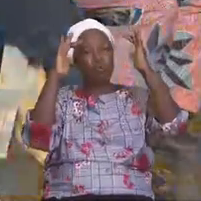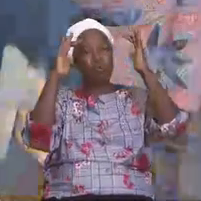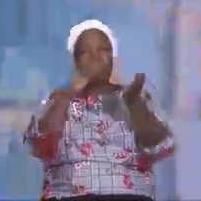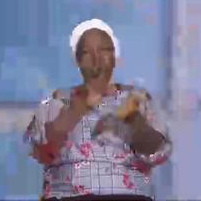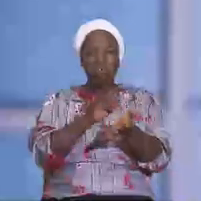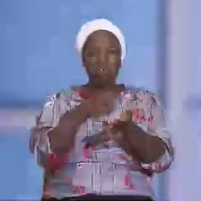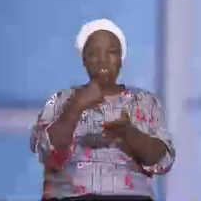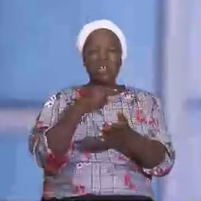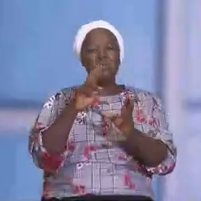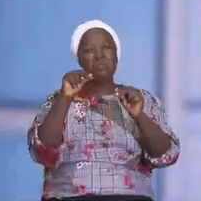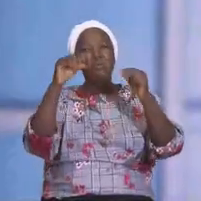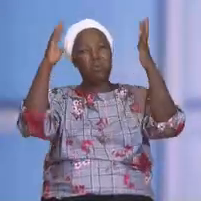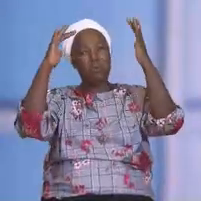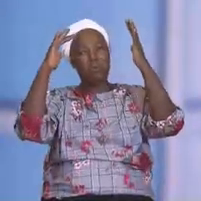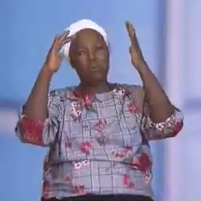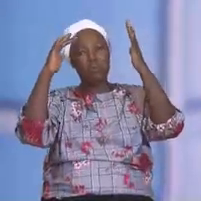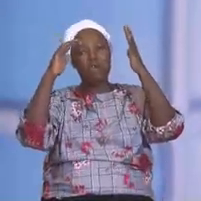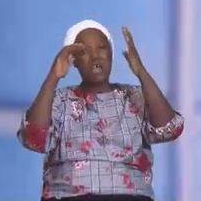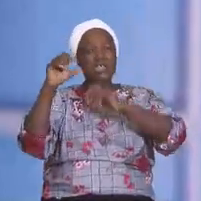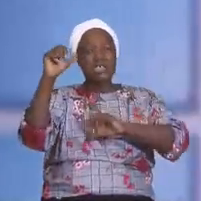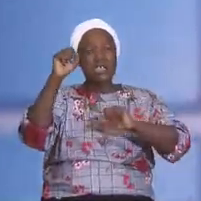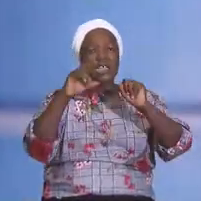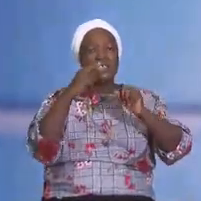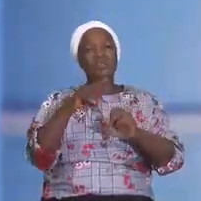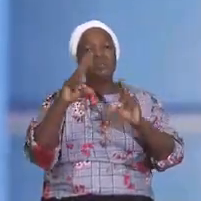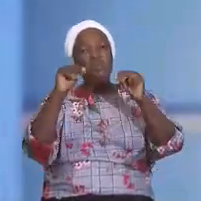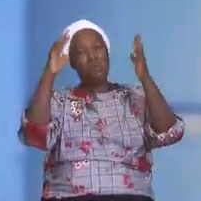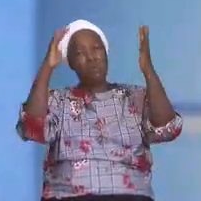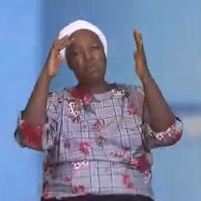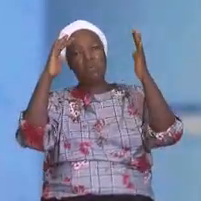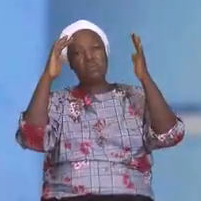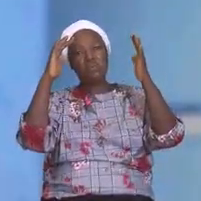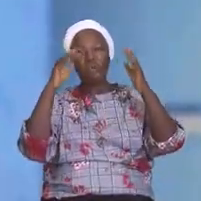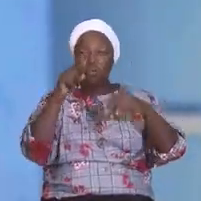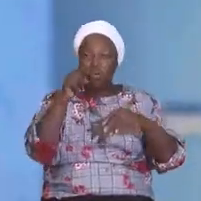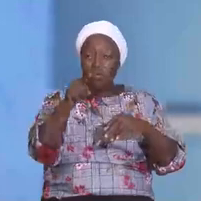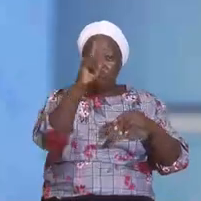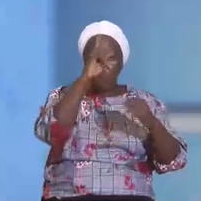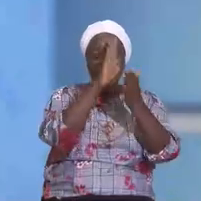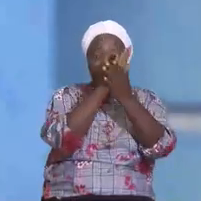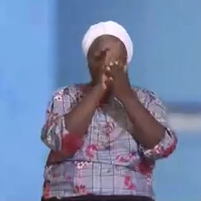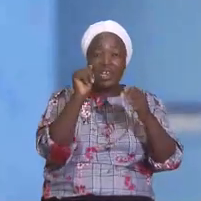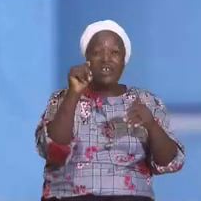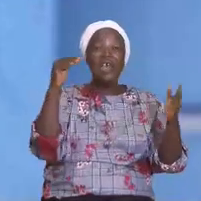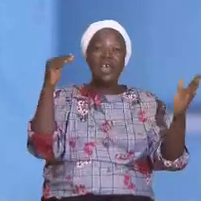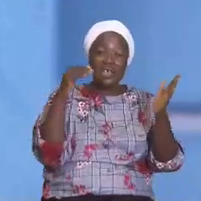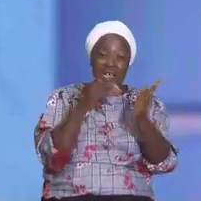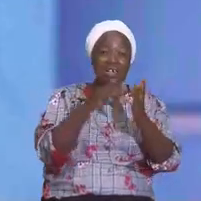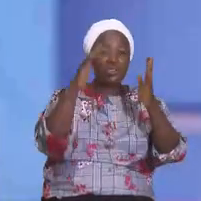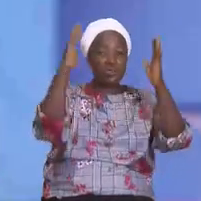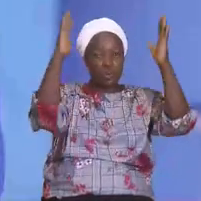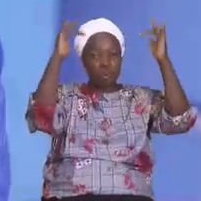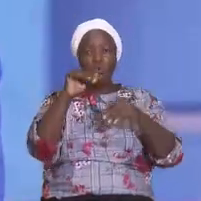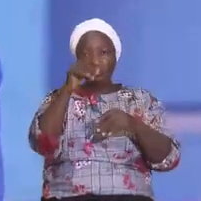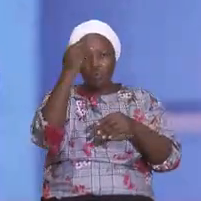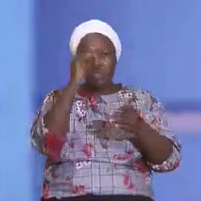Quand les autres ont dit, oh, il n'y a pas d'espoir, les docteurs ont dit, il n'y a pas d'espoir, la science a dit qu'il n'y a pas